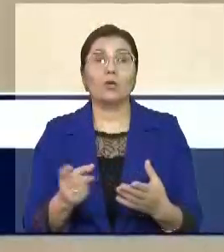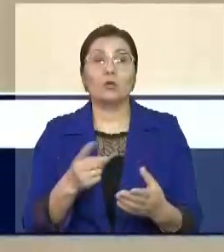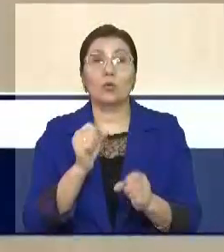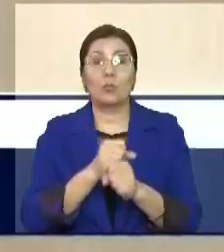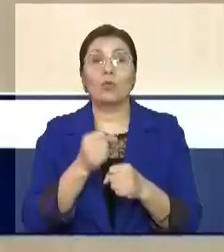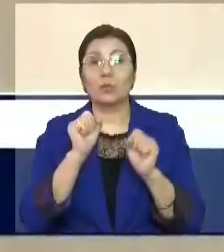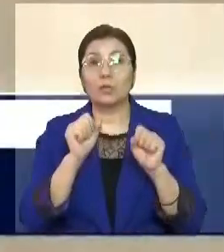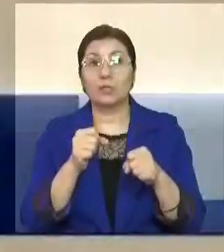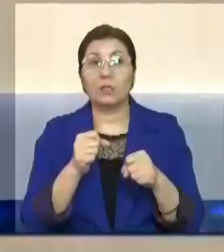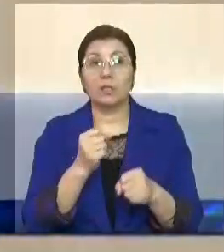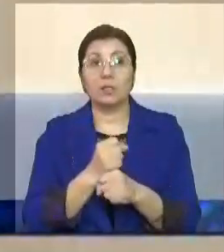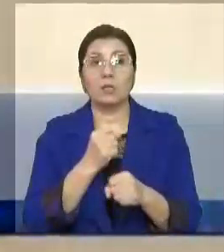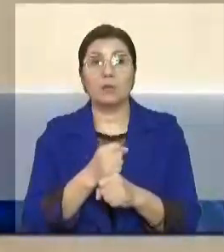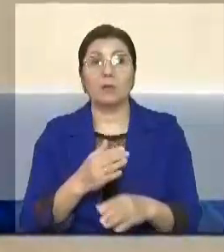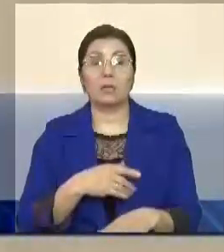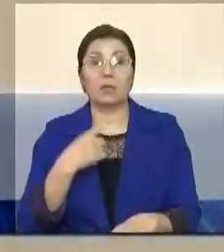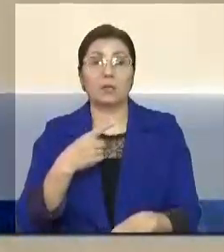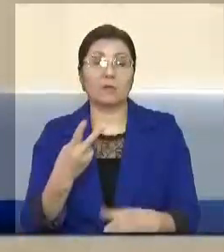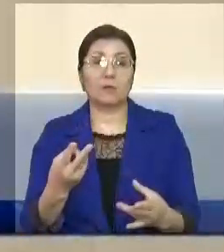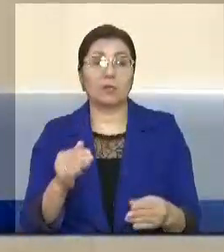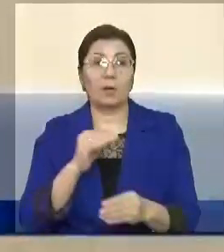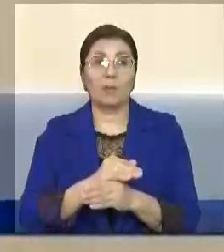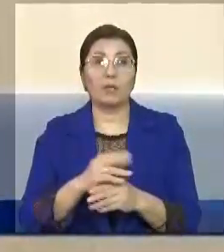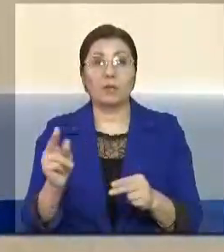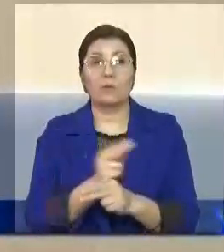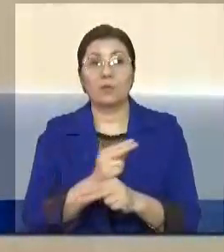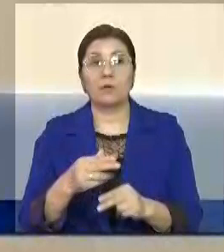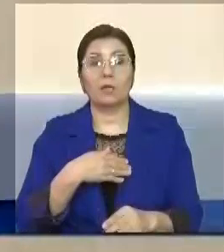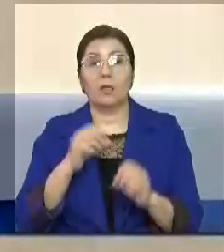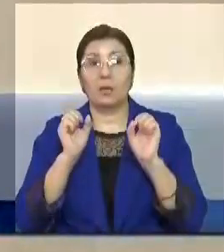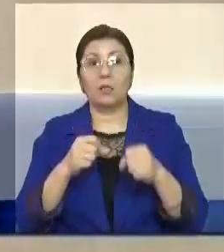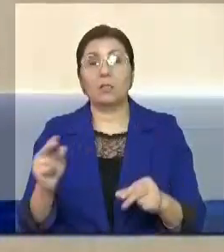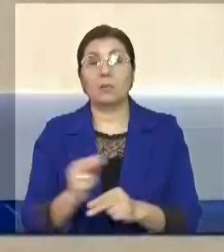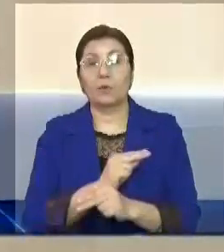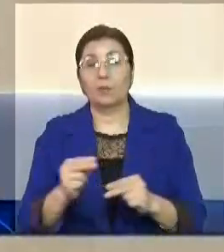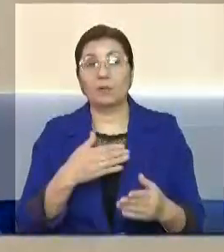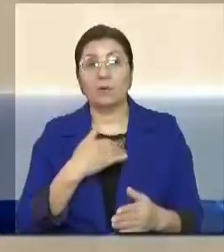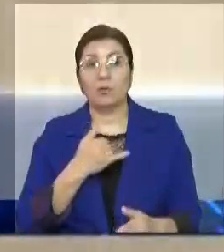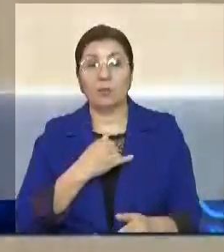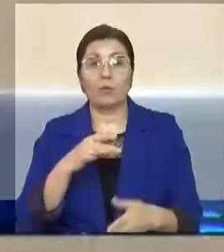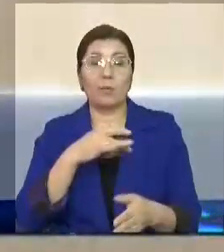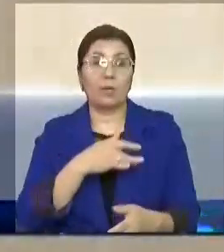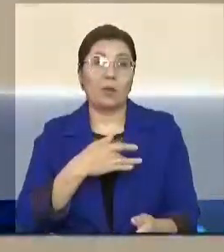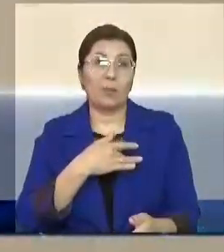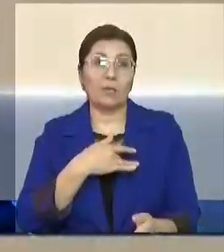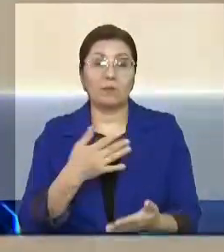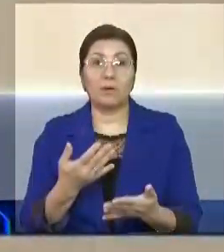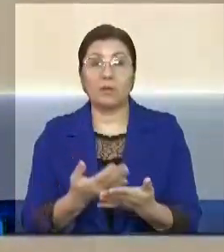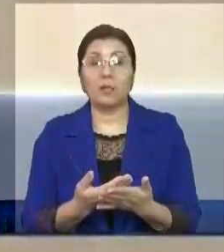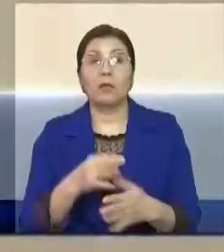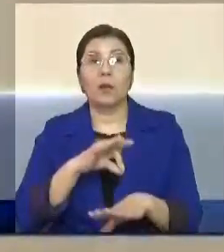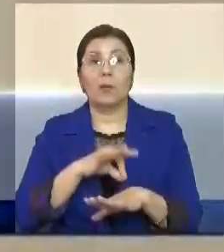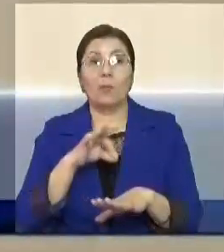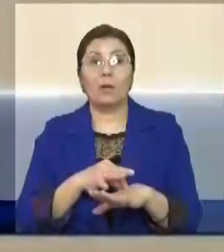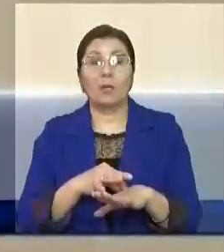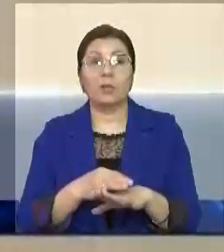делать, а что нельзя. Также врачи отметили, что необходимо дополнительное лечение, и я смогу вылечиться. У меня кардит – это воспаление оболочек сердца.